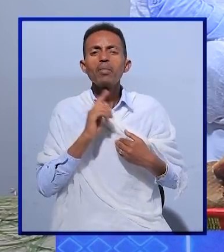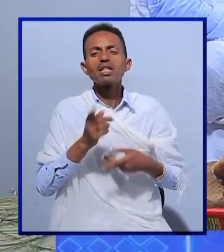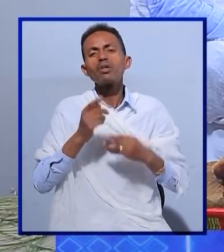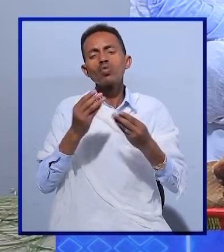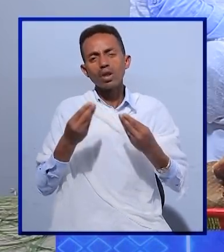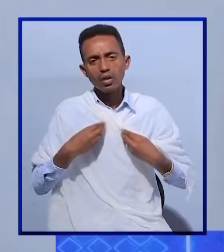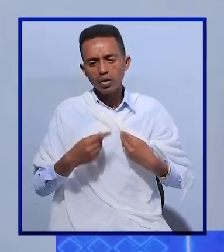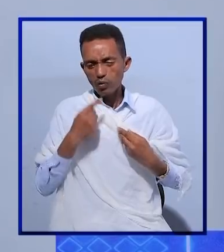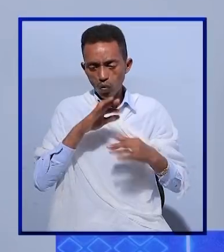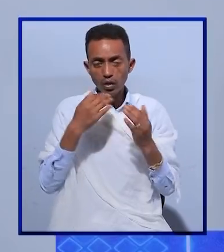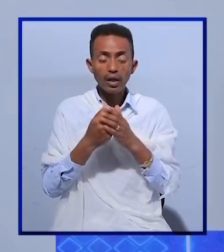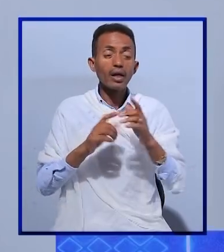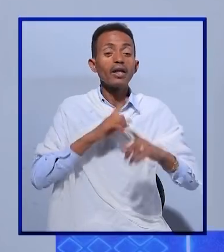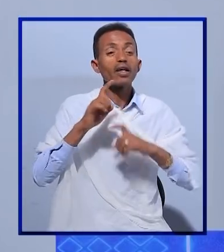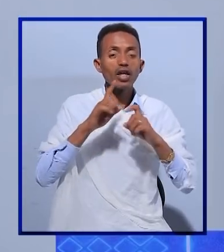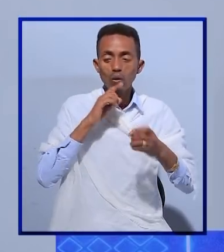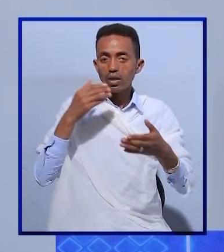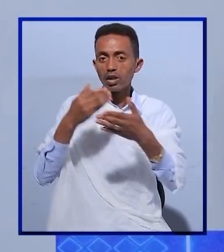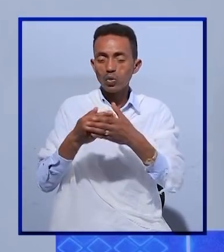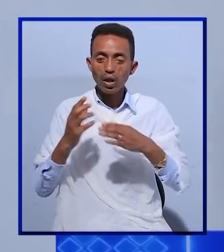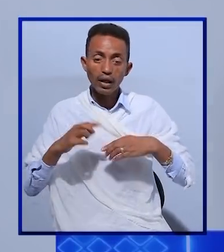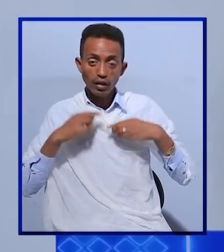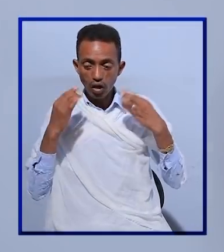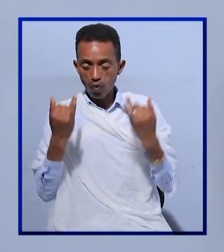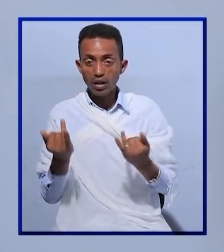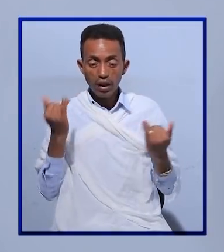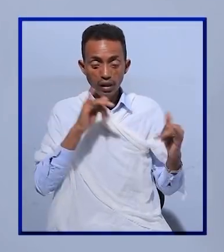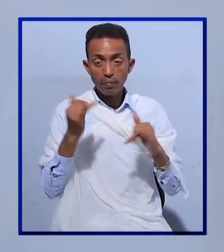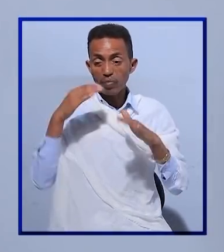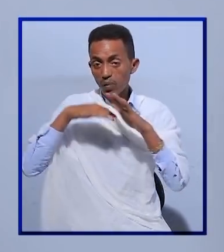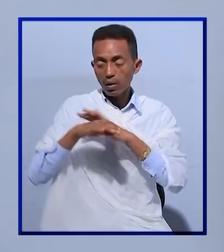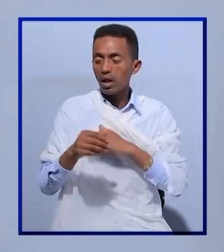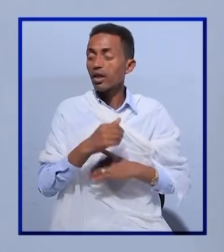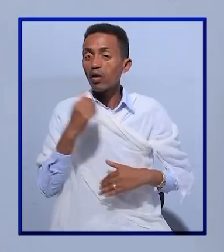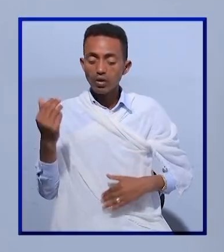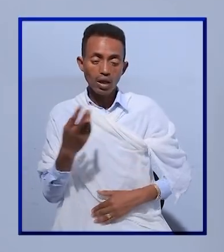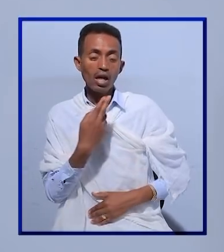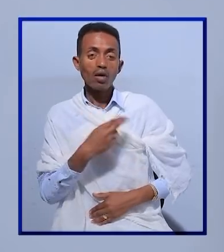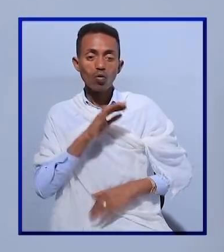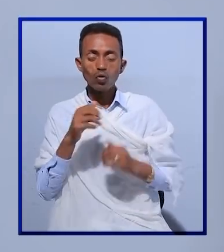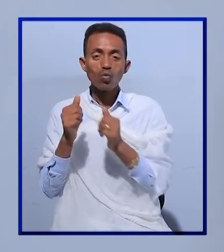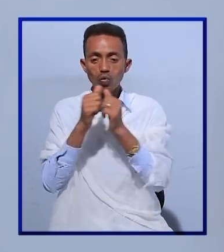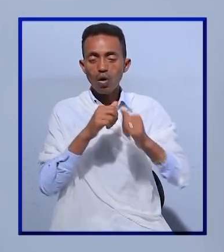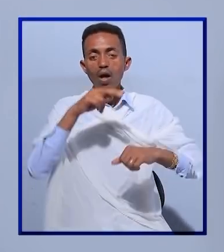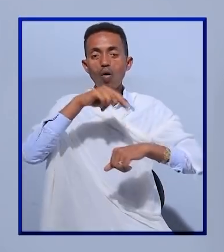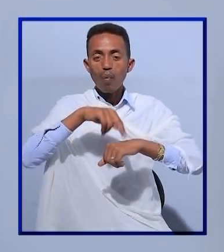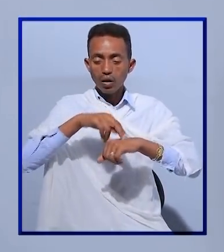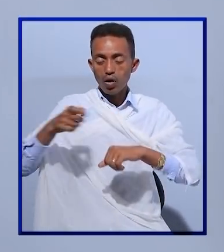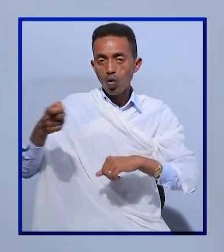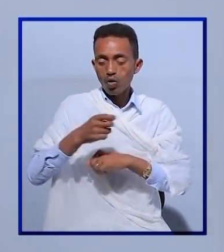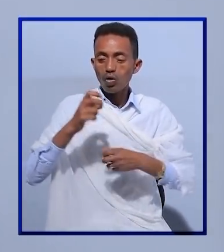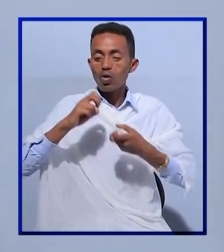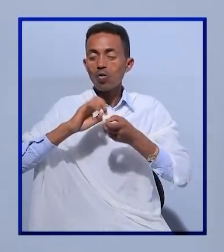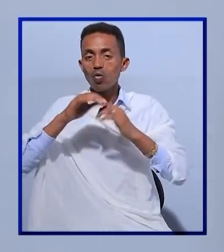ምን ትሉኛላችሁ የሚል ጥያቄ ነው ያደረሳችን ቀሲስ። እንደው እንደ መግቢያ ከሌሎች የሃይማኖት ተቋማት